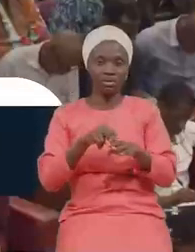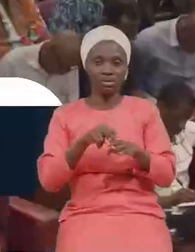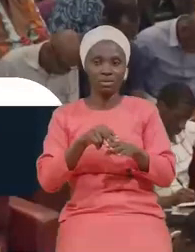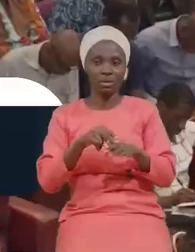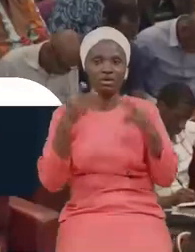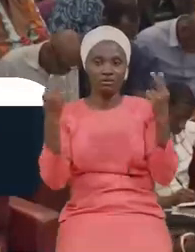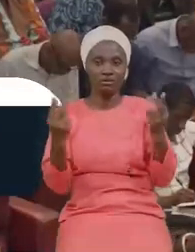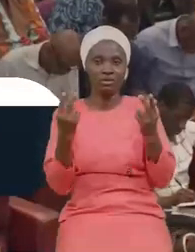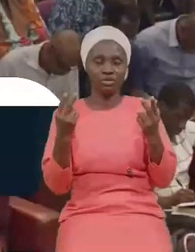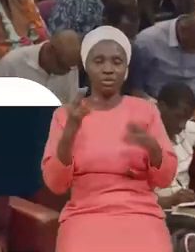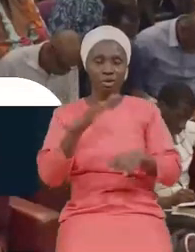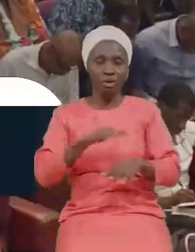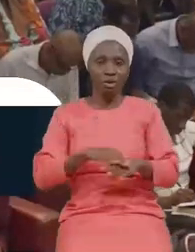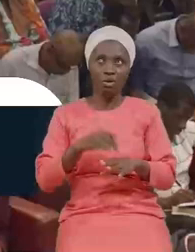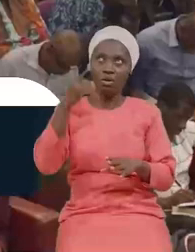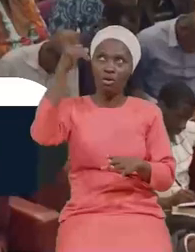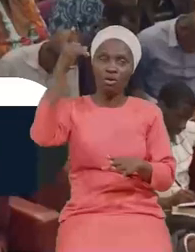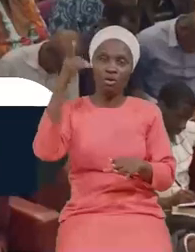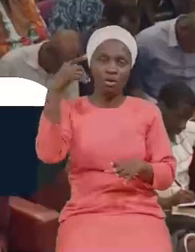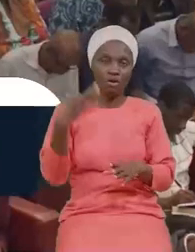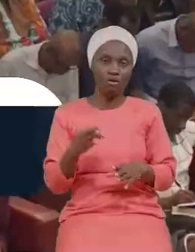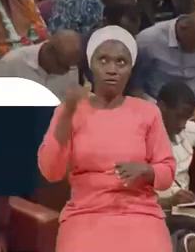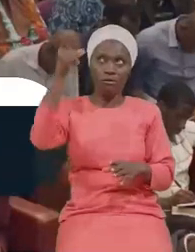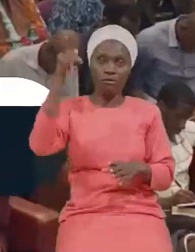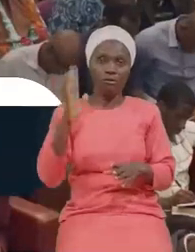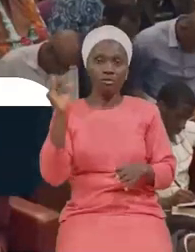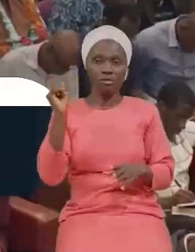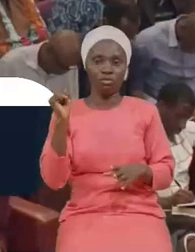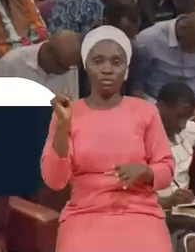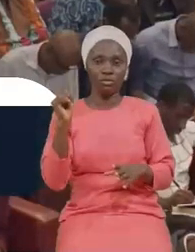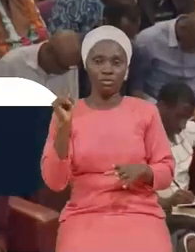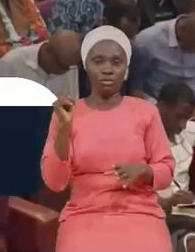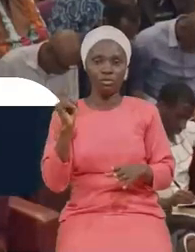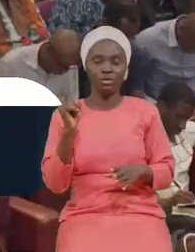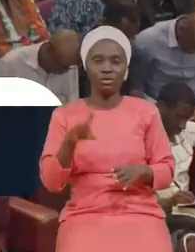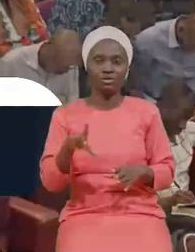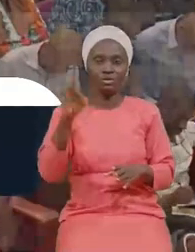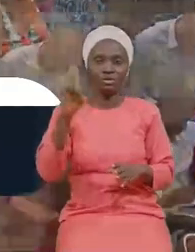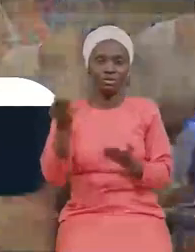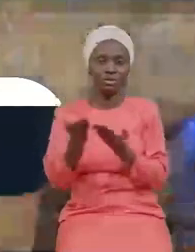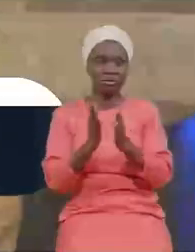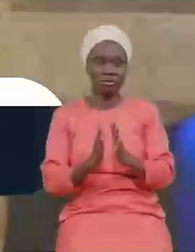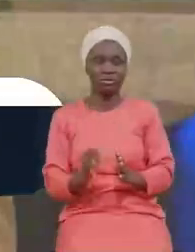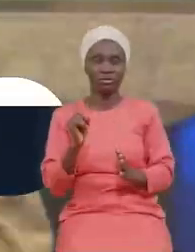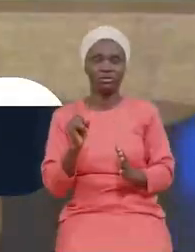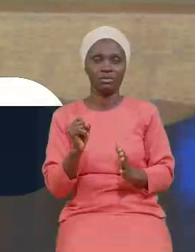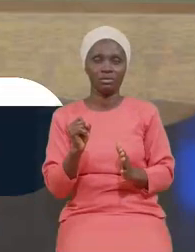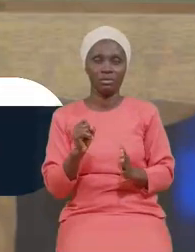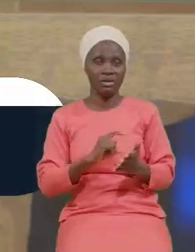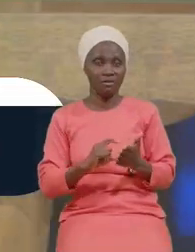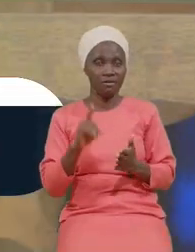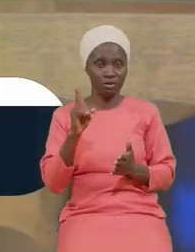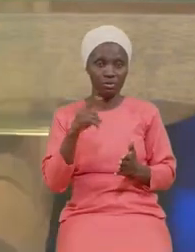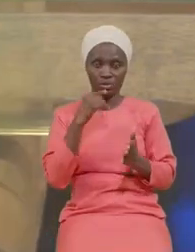la victoire surnaturelle des serviteurs commissionnés de Dieu voyons